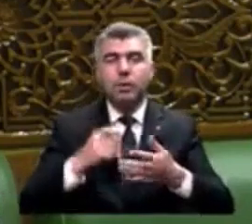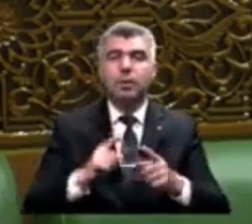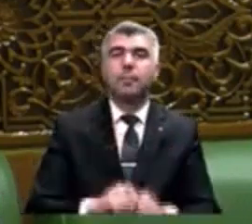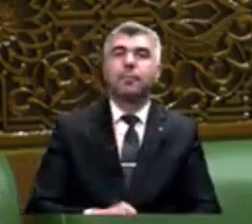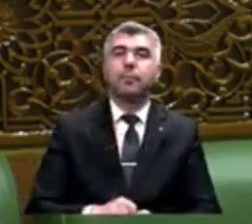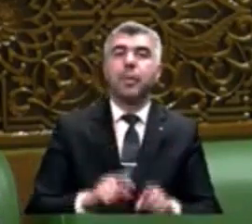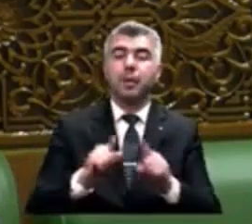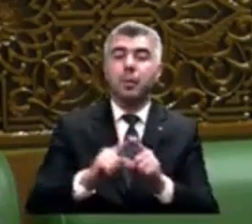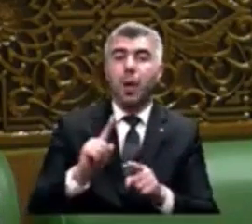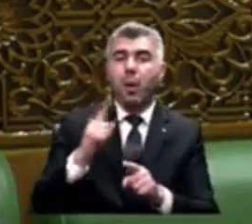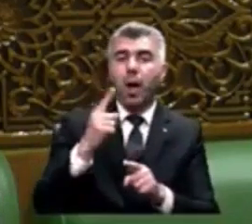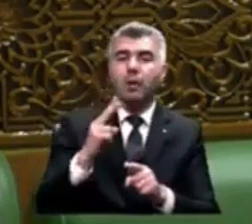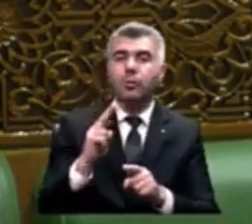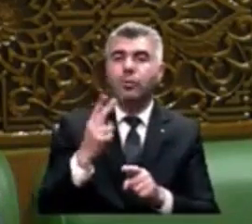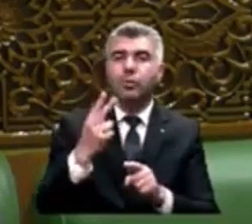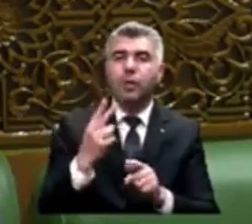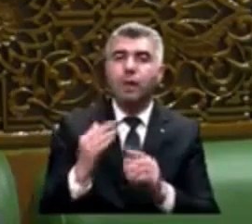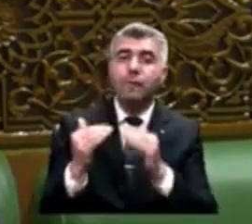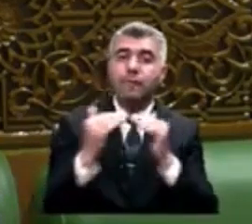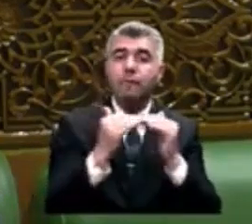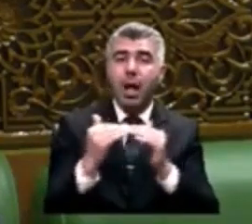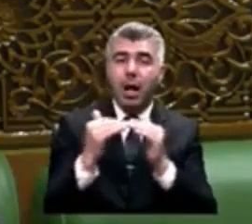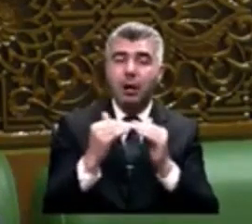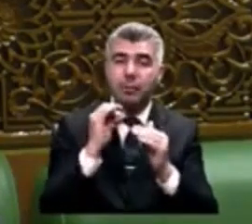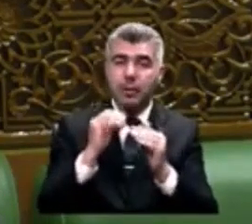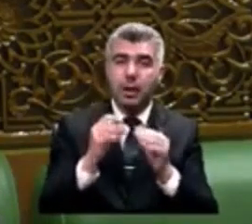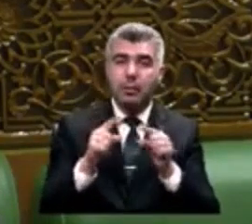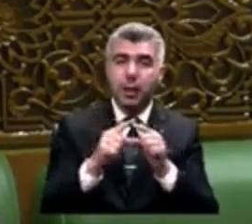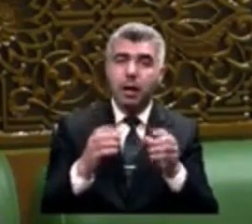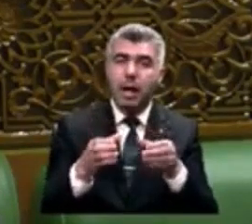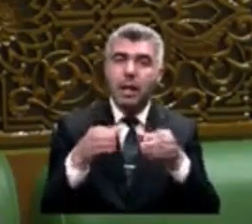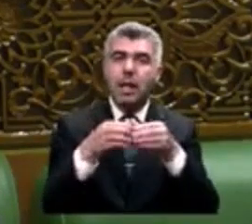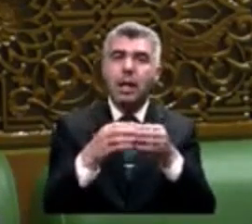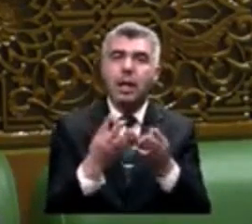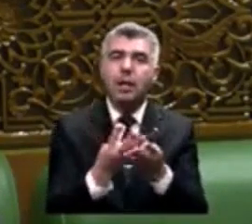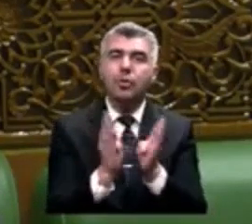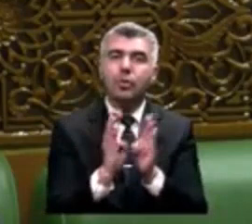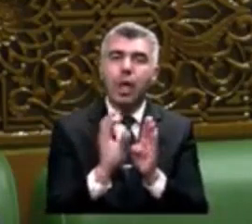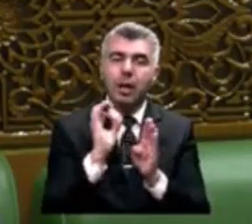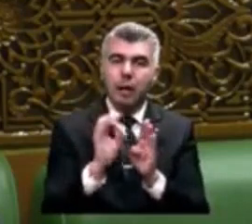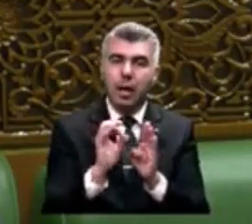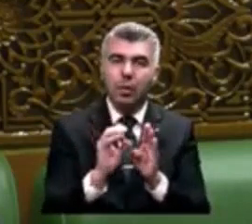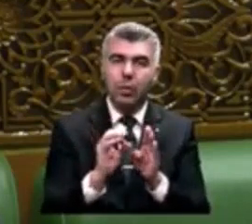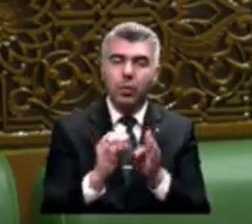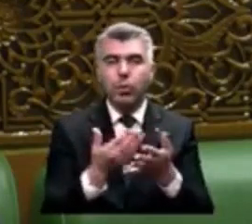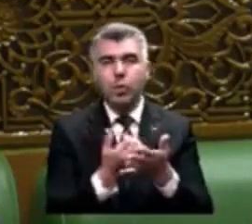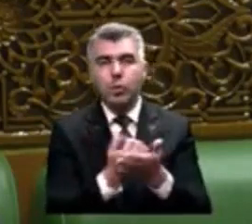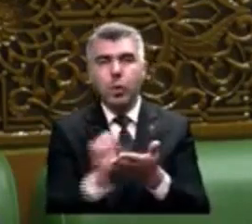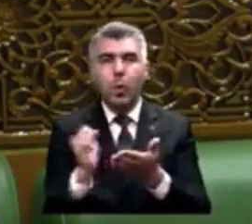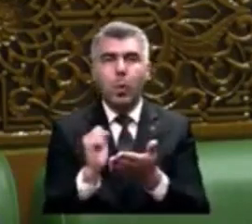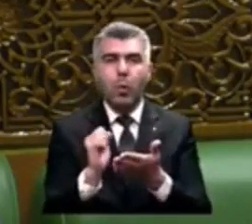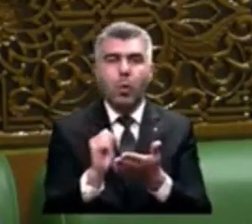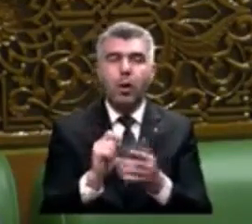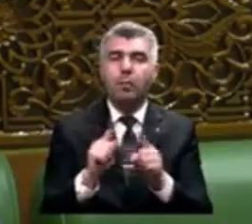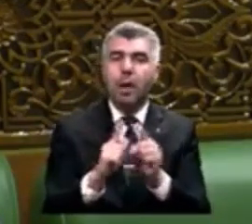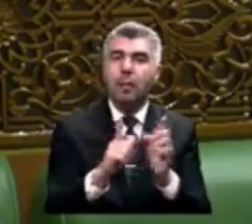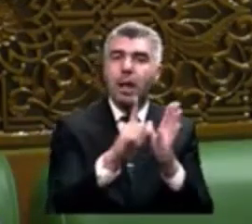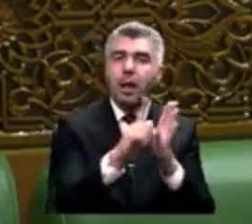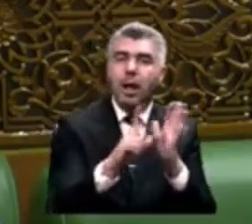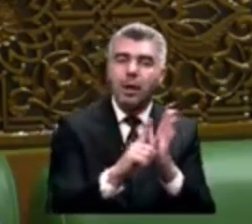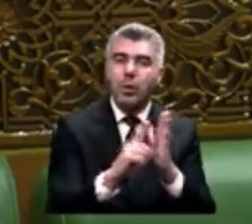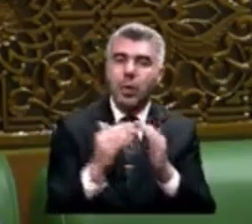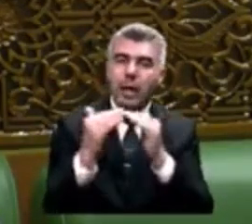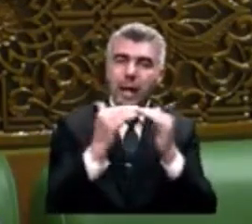عن المادتين 1 و 2 المتفق حولهما في إطار لجنة التقنية أو اللجنة العليا والتي تنص صراحة على كون النظام الأساسي